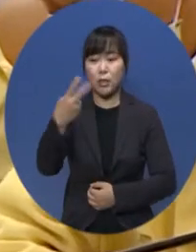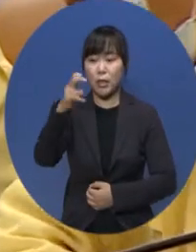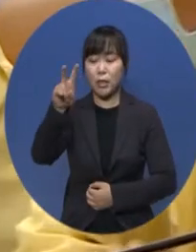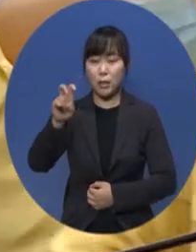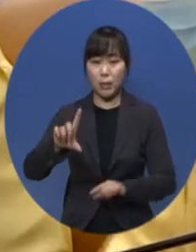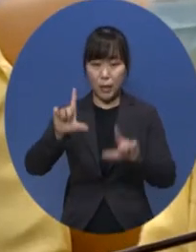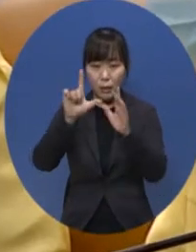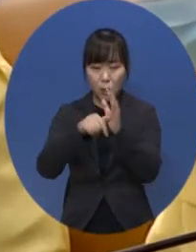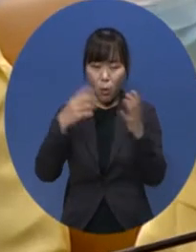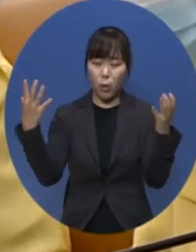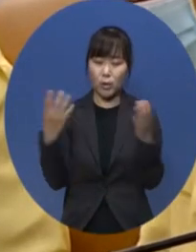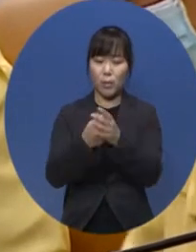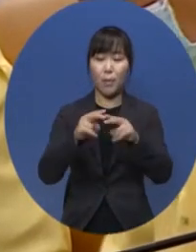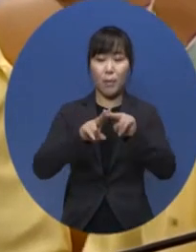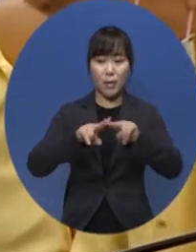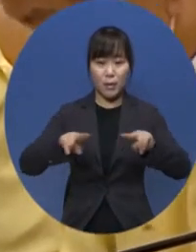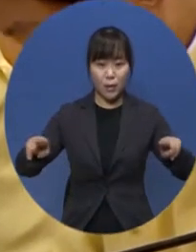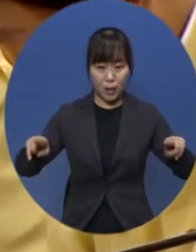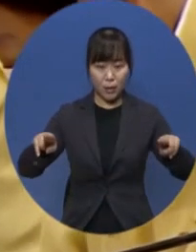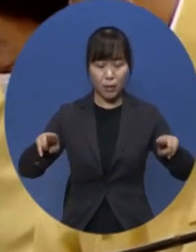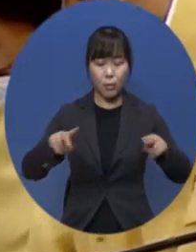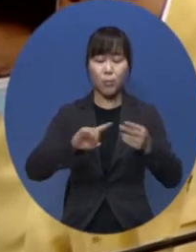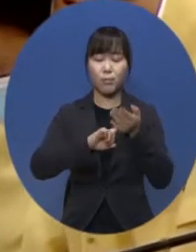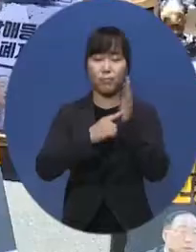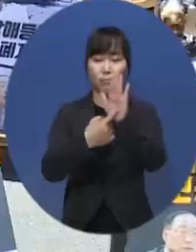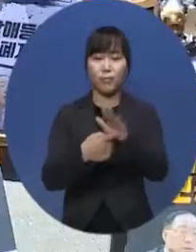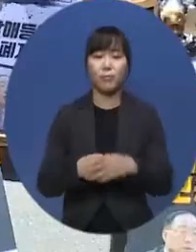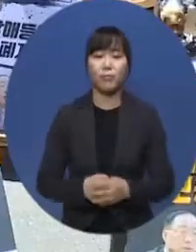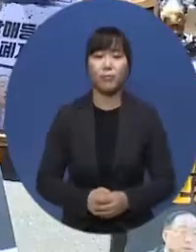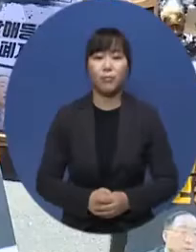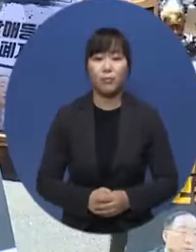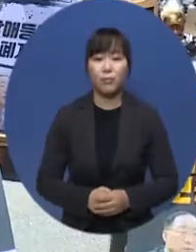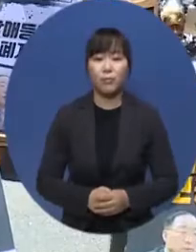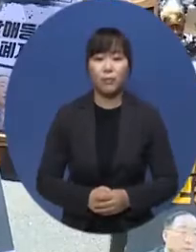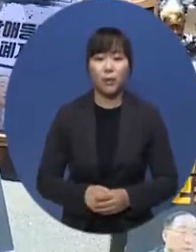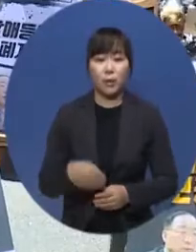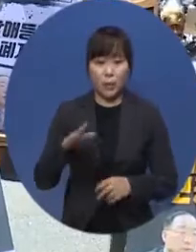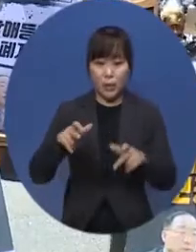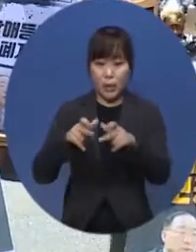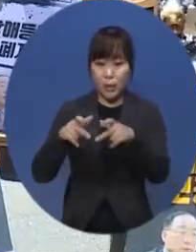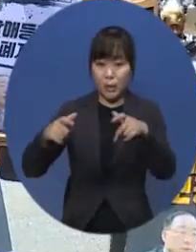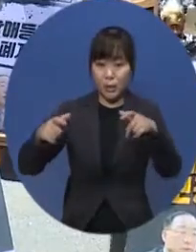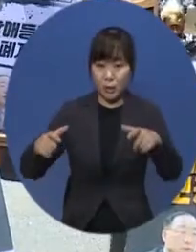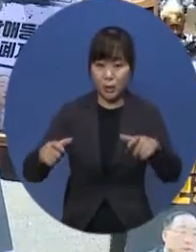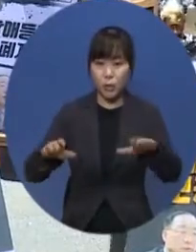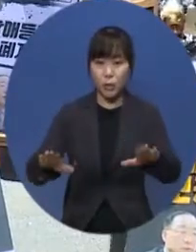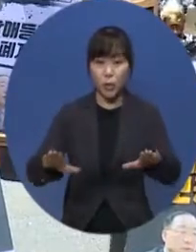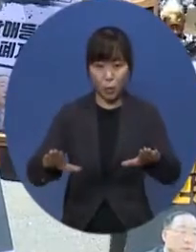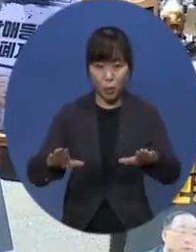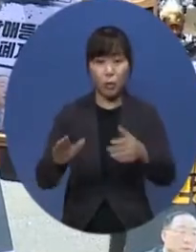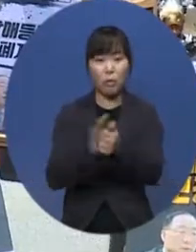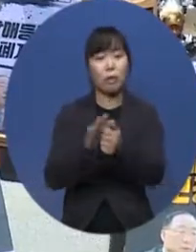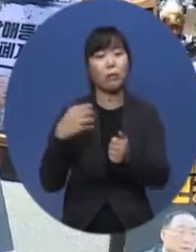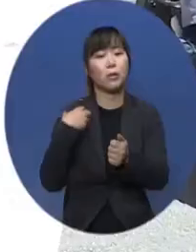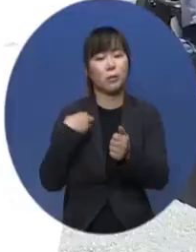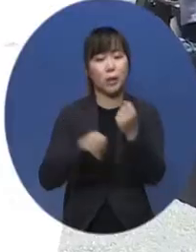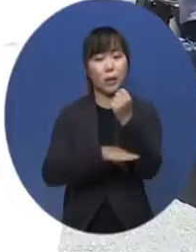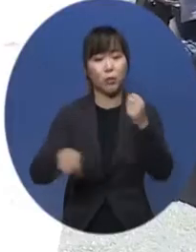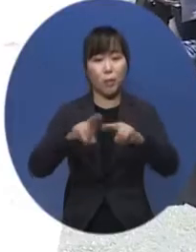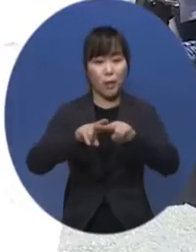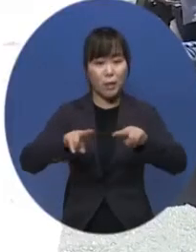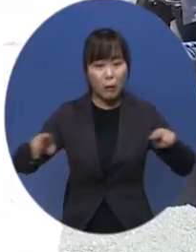2022년도에 완전 폐지하겠다고 강조했습니다. 반면 장애계는 이번 부양의무자 기준